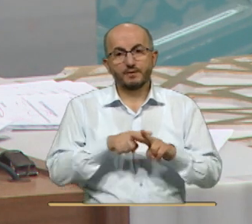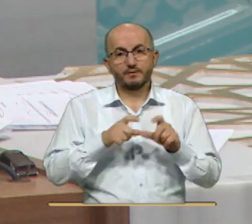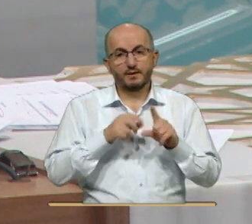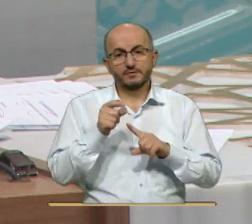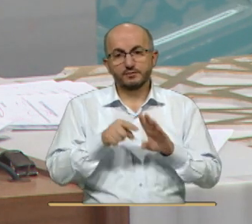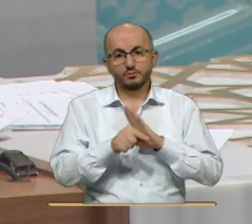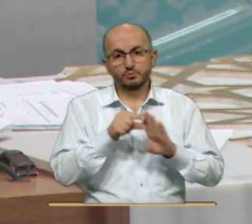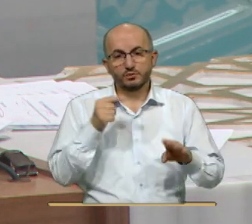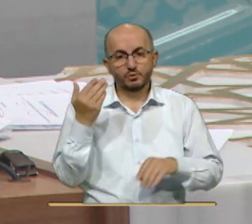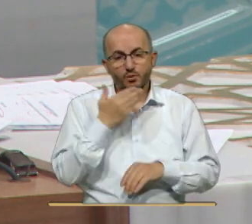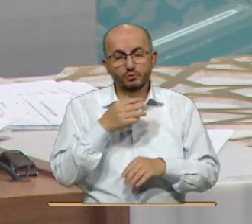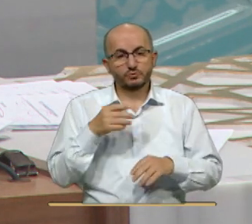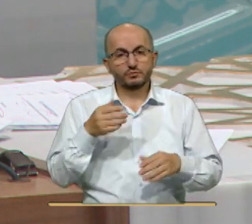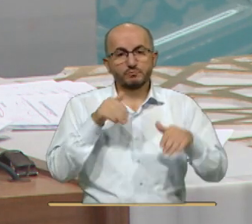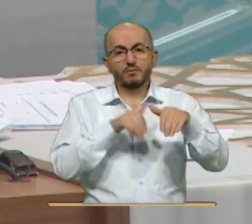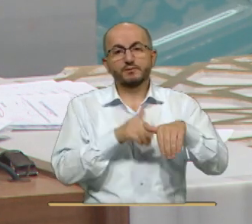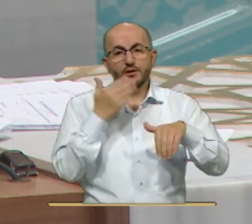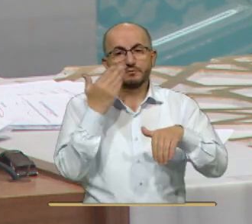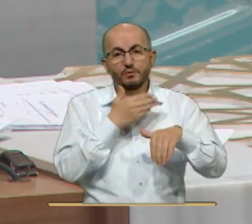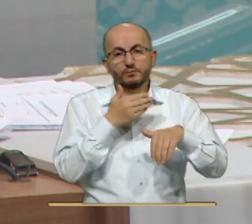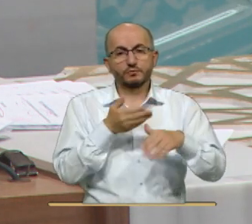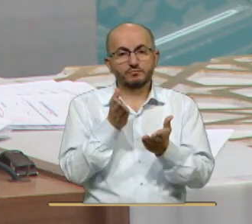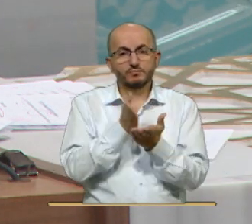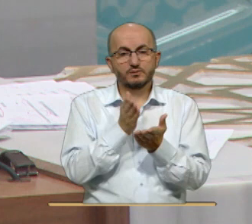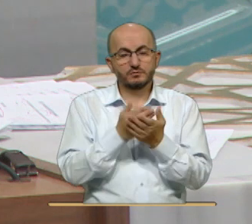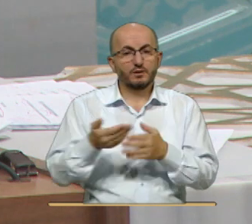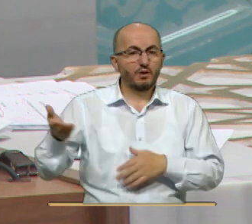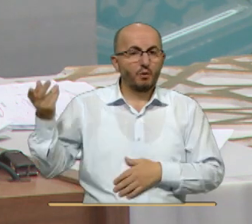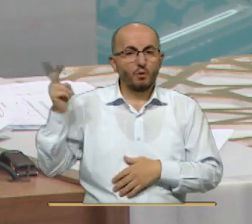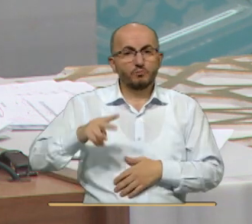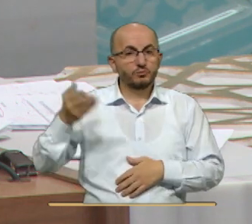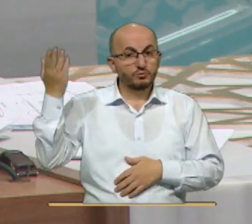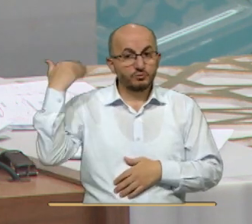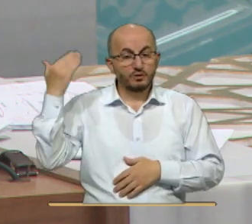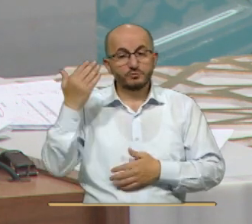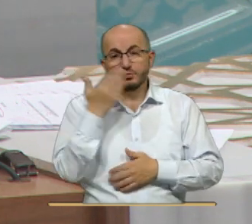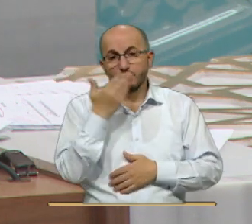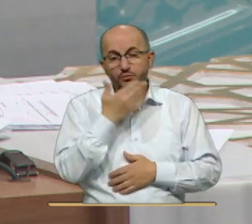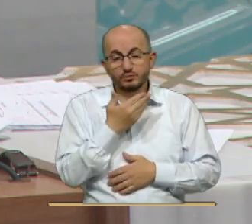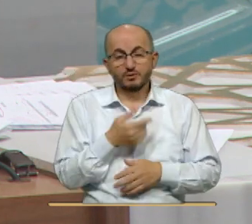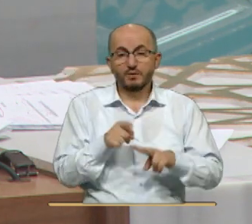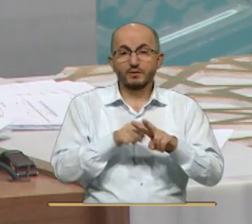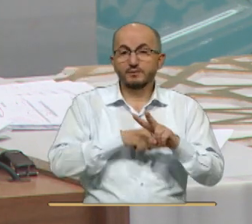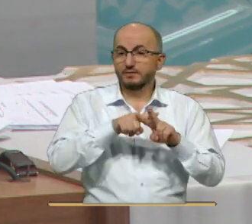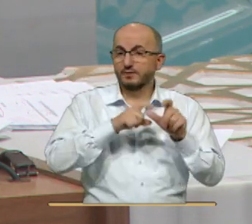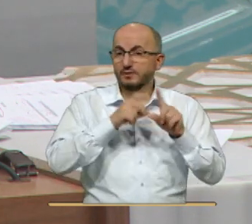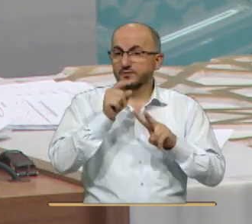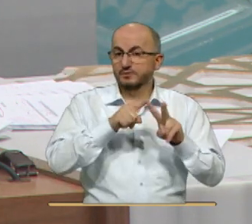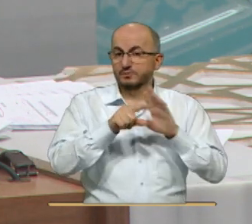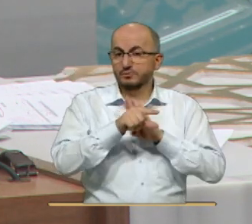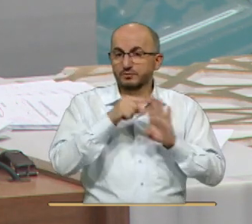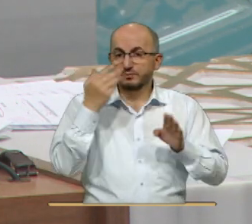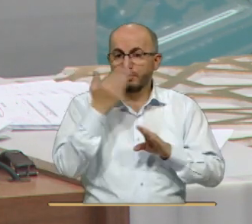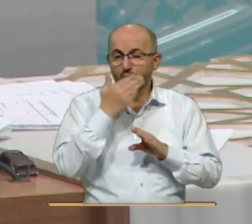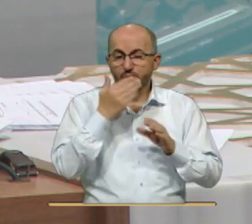okuruz. Cenazelerde okuruz. Geçmişlerimizi okuruz. Ama Yasin-i Şerif'i